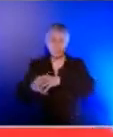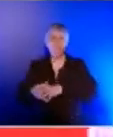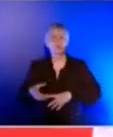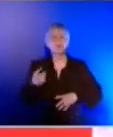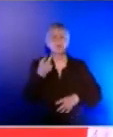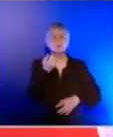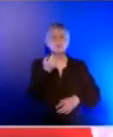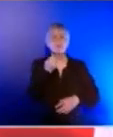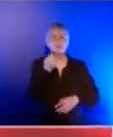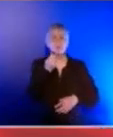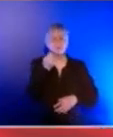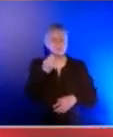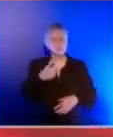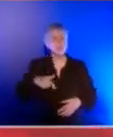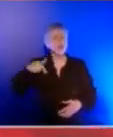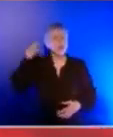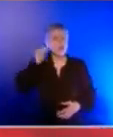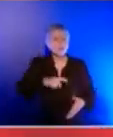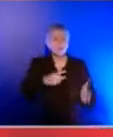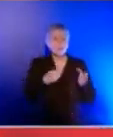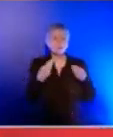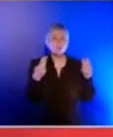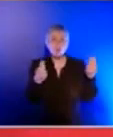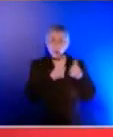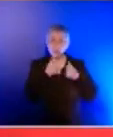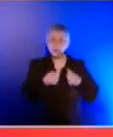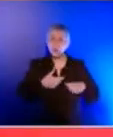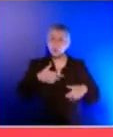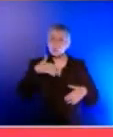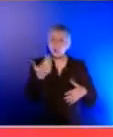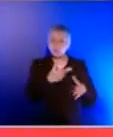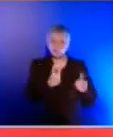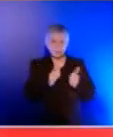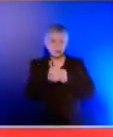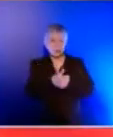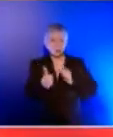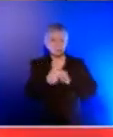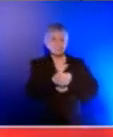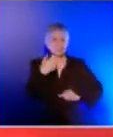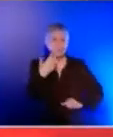τρόπο που αυτή καθορίζει τις βασικές οικονομικές και πολιτικές προτεραιότητες.